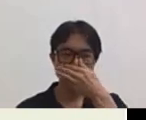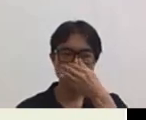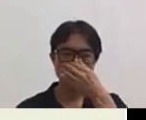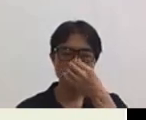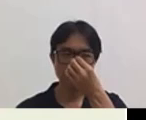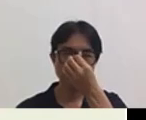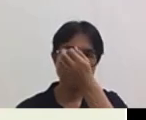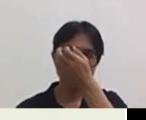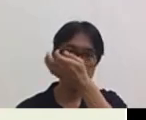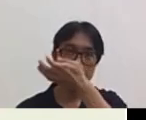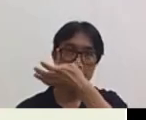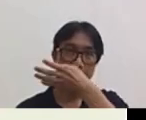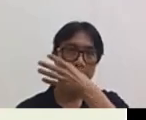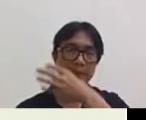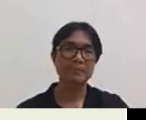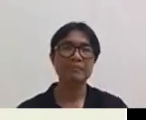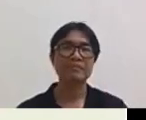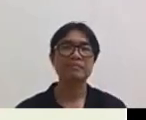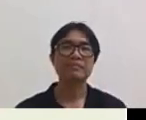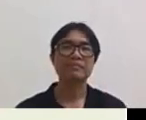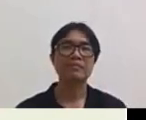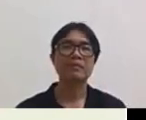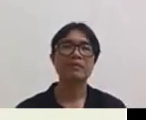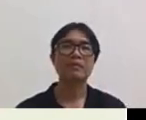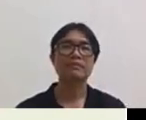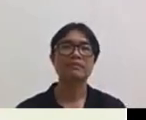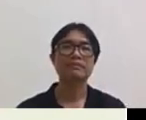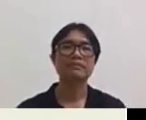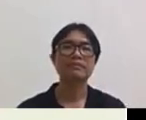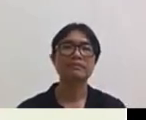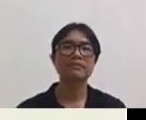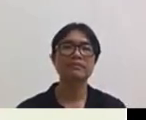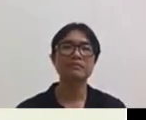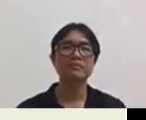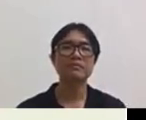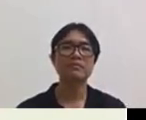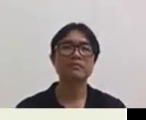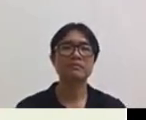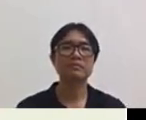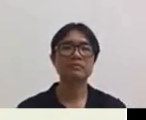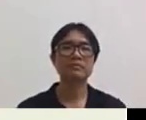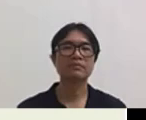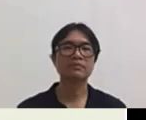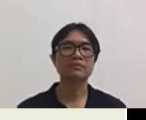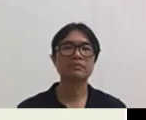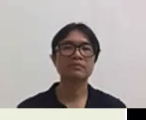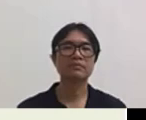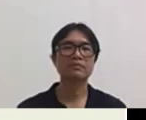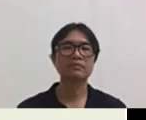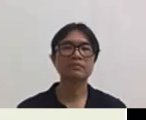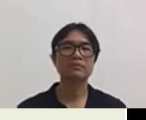dikatakan menghendaki yang baik memang ada padaku. Maksudnya, kalimatnya kalau diperjelas,